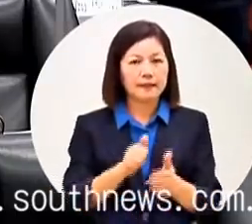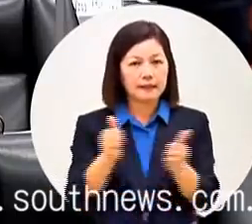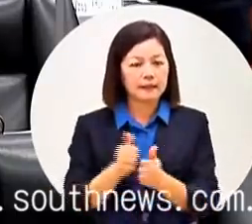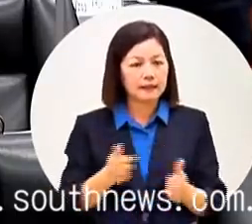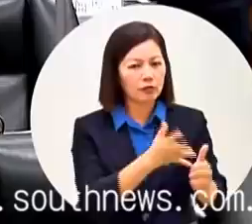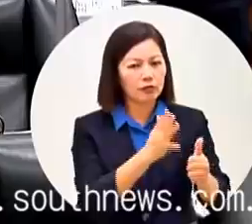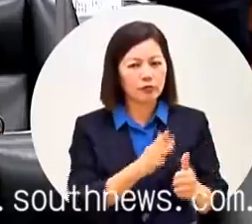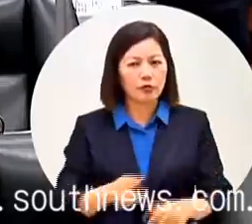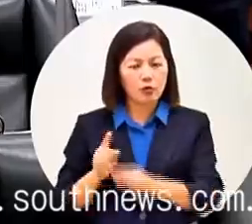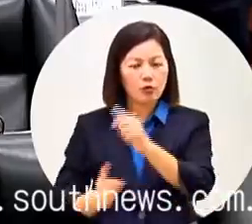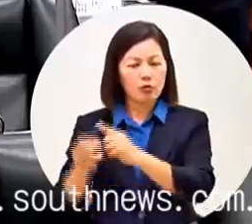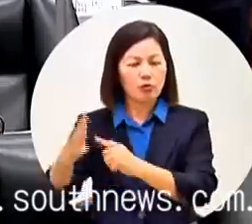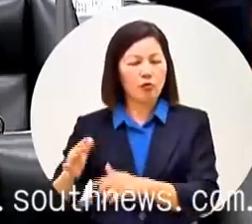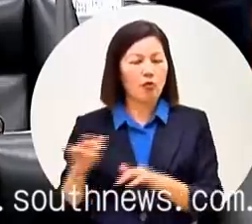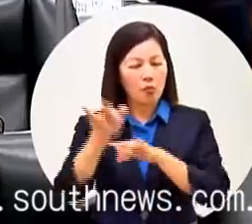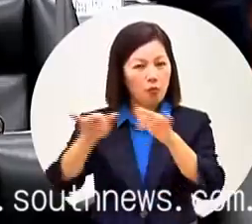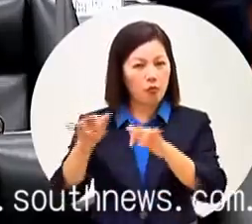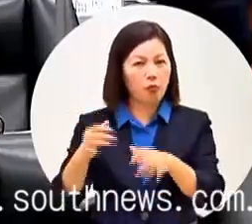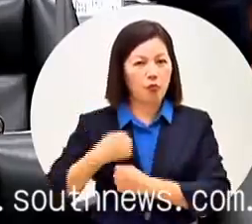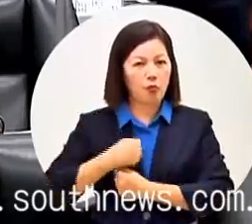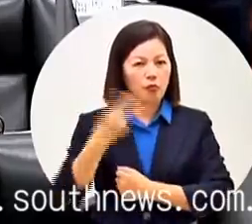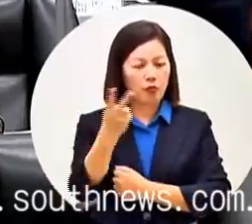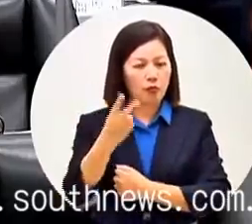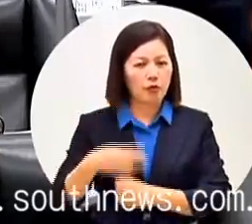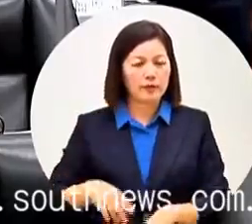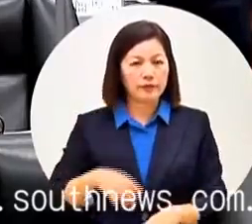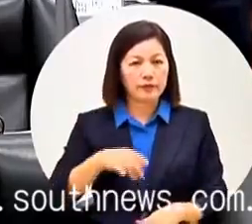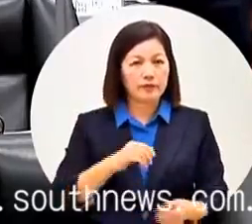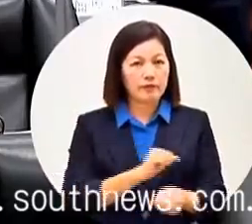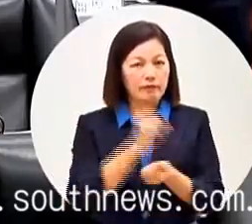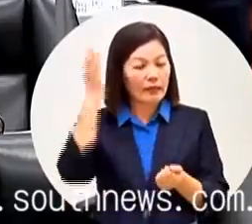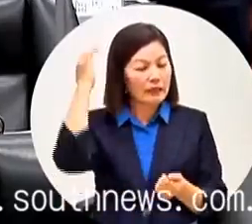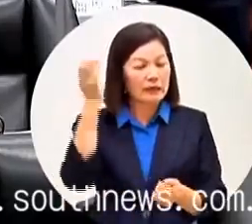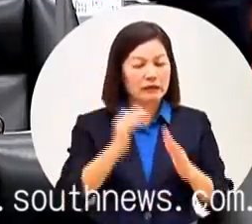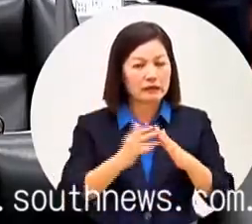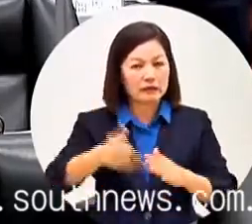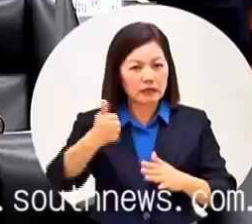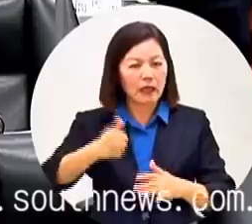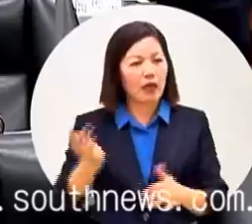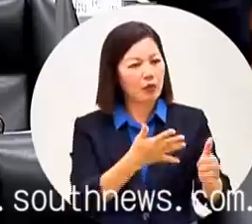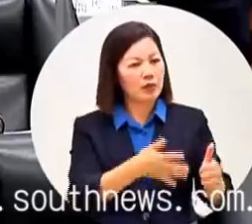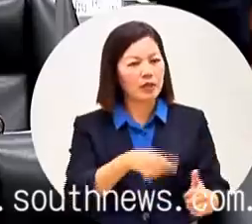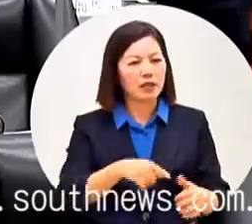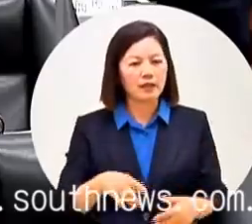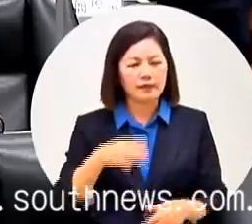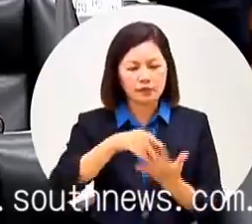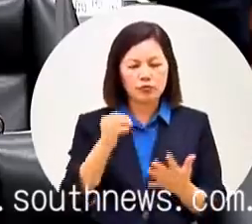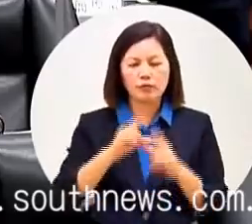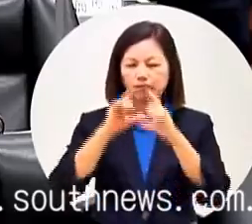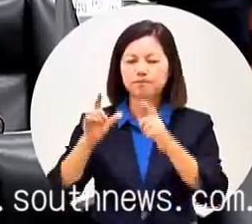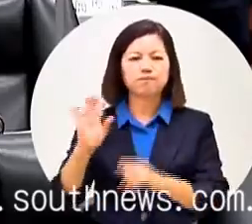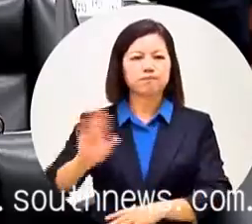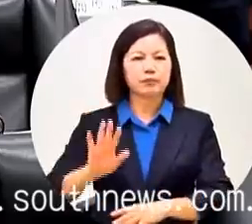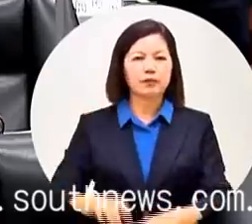军机飞越海峡中线，柯文哲市长受访时说要来问你，你选择不回答，你选择回答是你